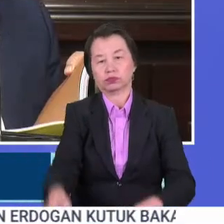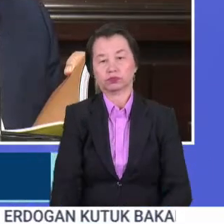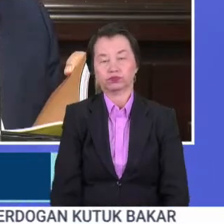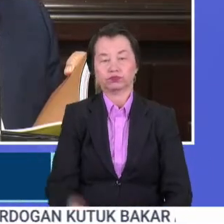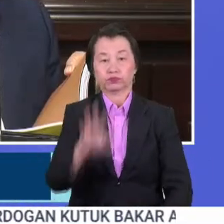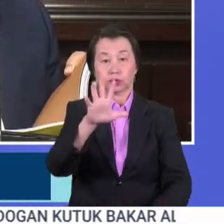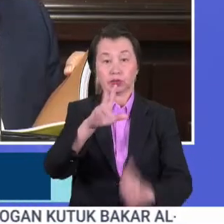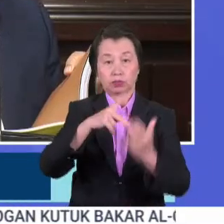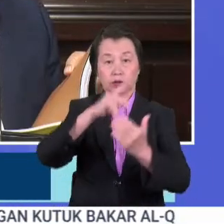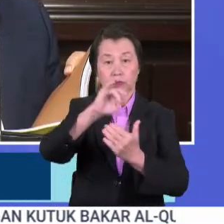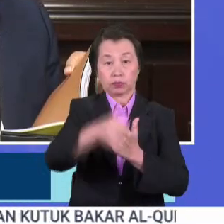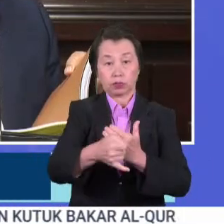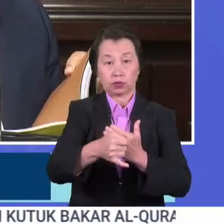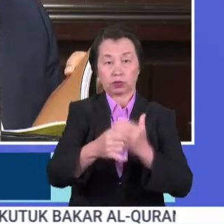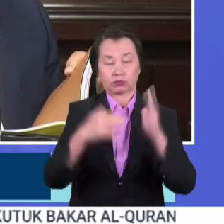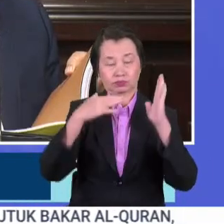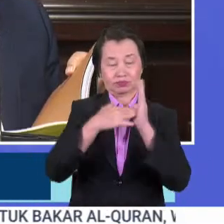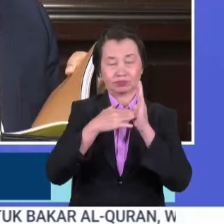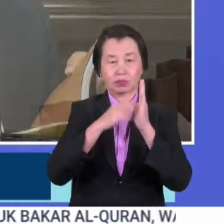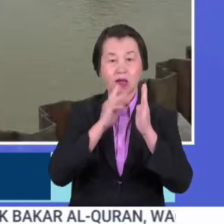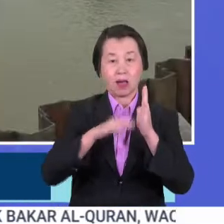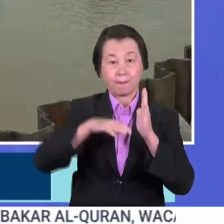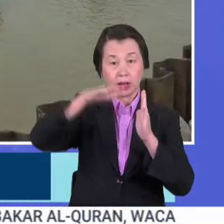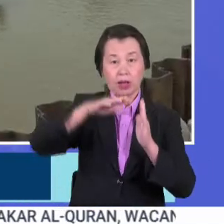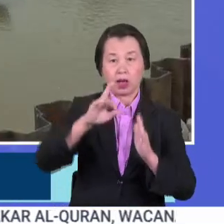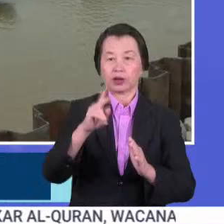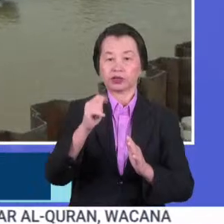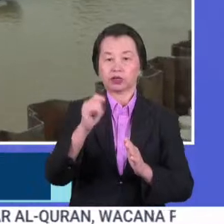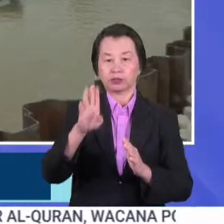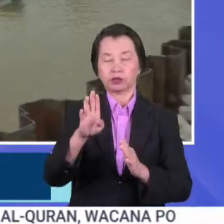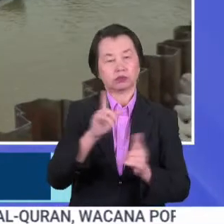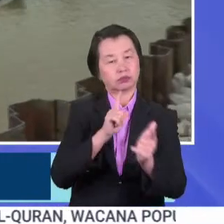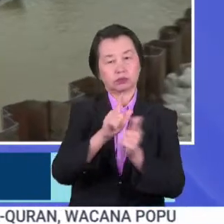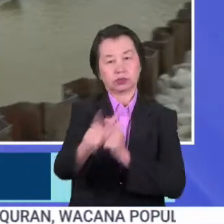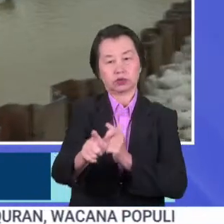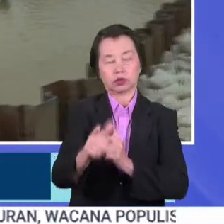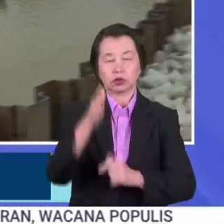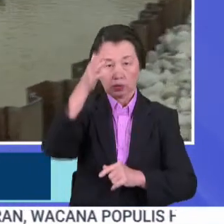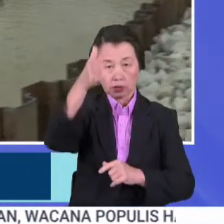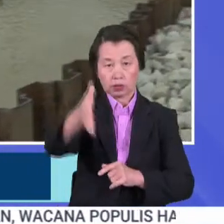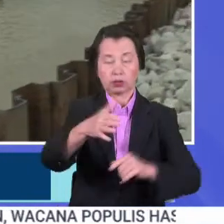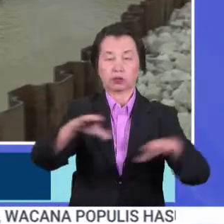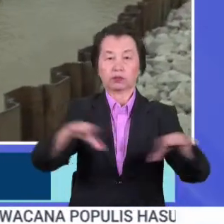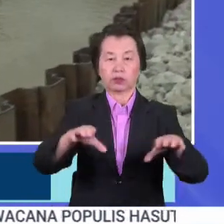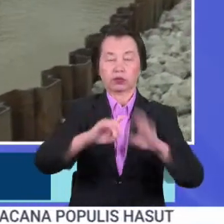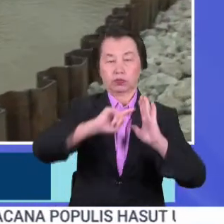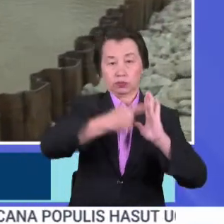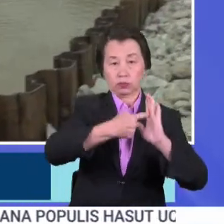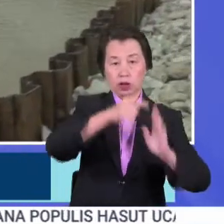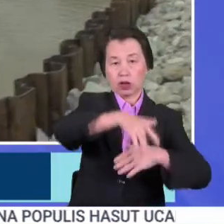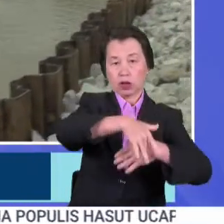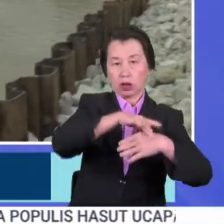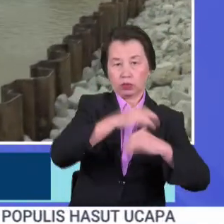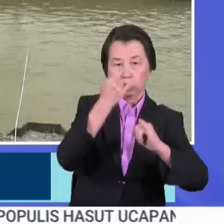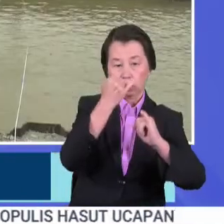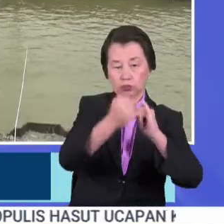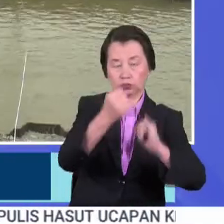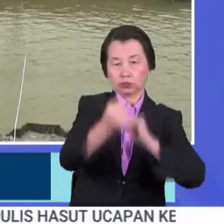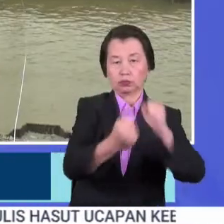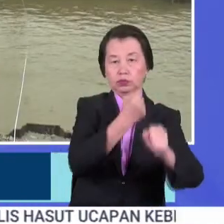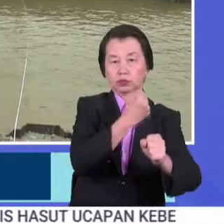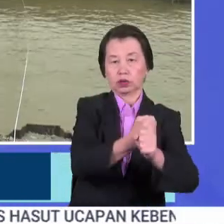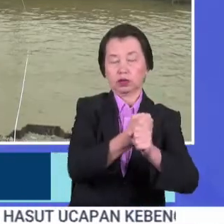5 projek rancangan tempatan banjir RTB di Negeri Sembilan diluluskan. Ia akan dilaksanakan bermula seawal hujung